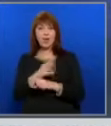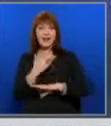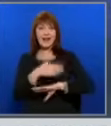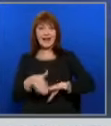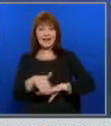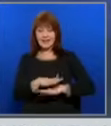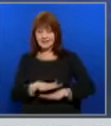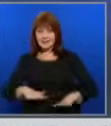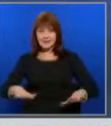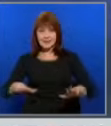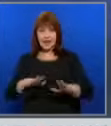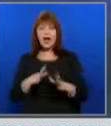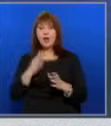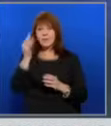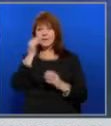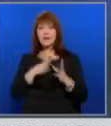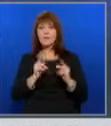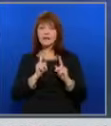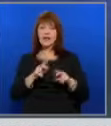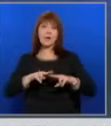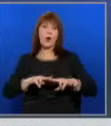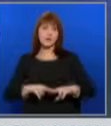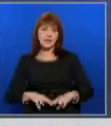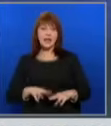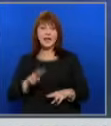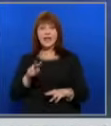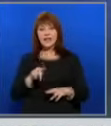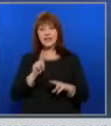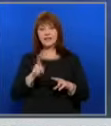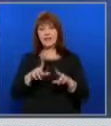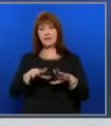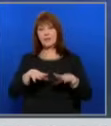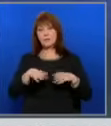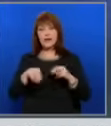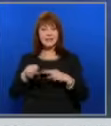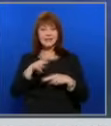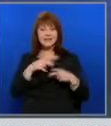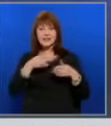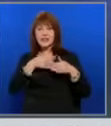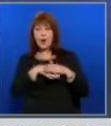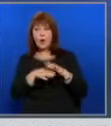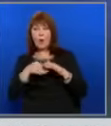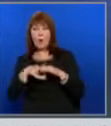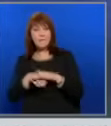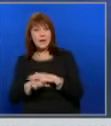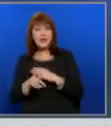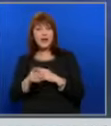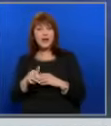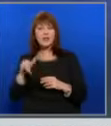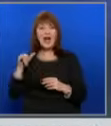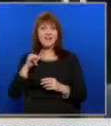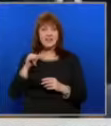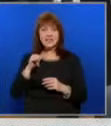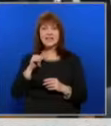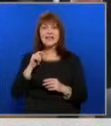между България и Румъния трябва да остане. И тези две държави трябва да приемат обратно търсещите убежище, особено тези от Афганистан и